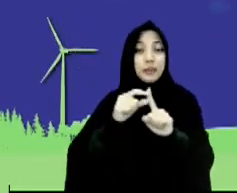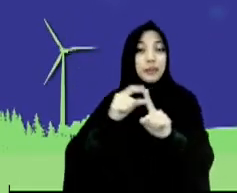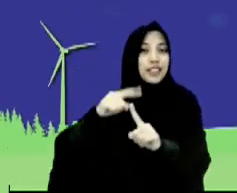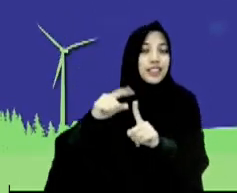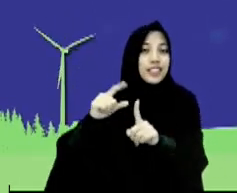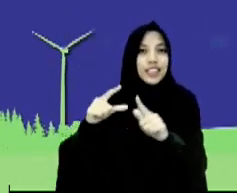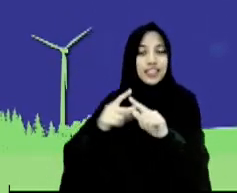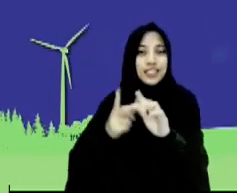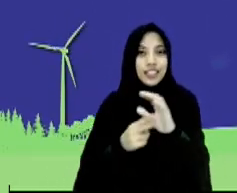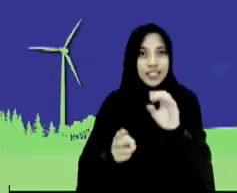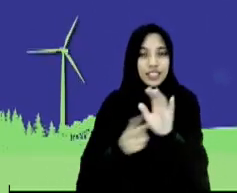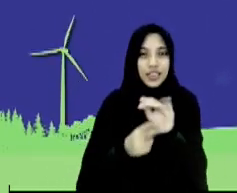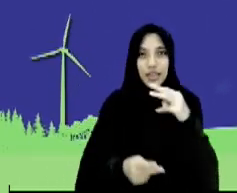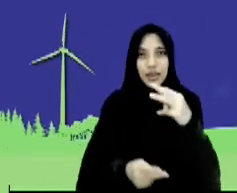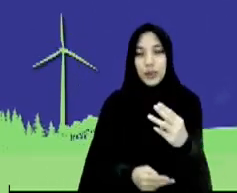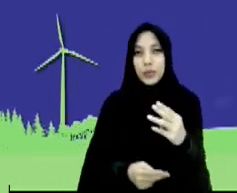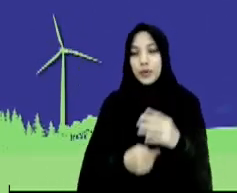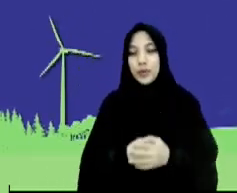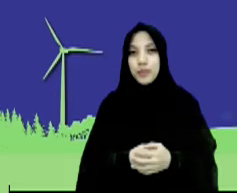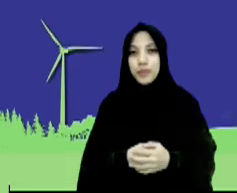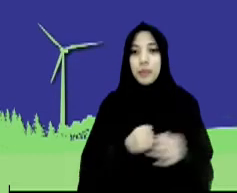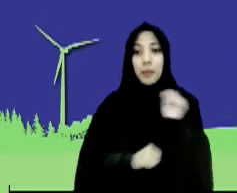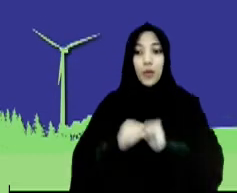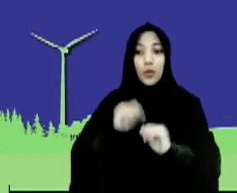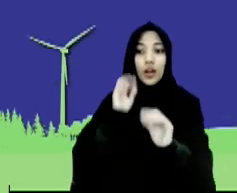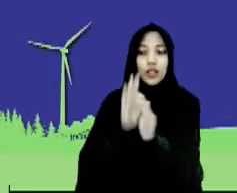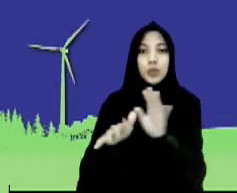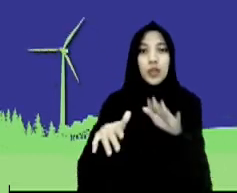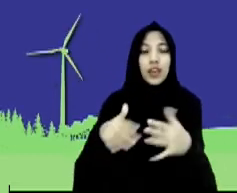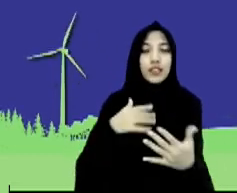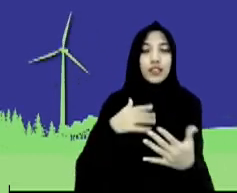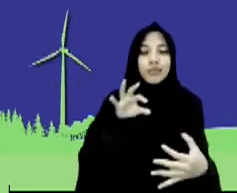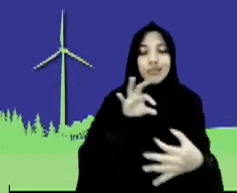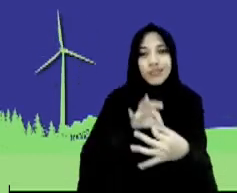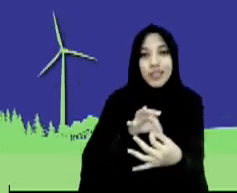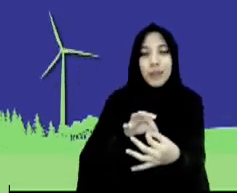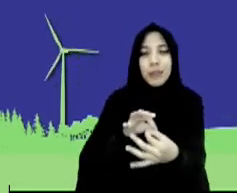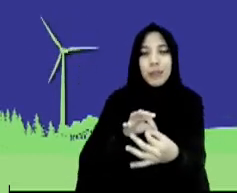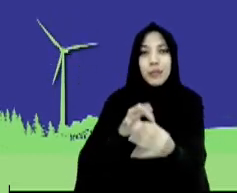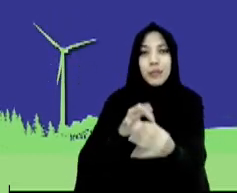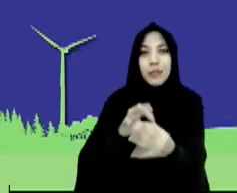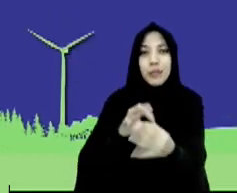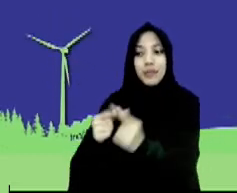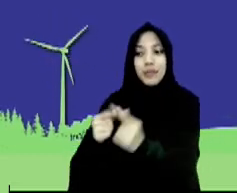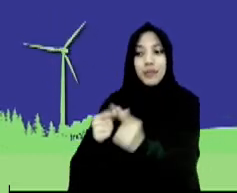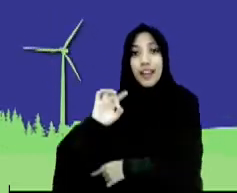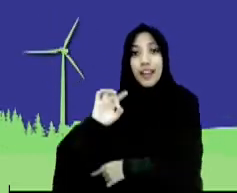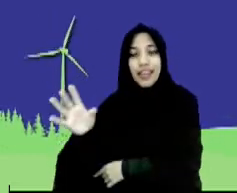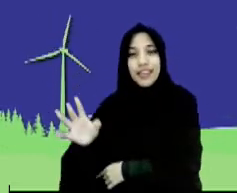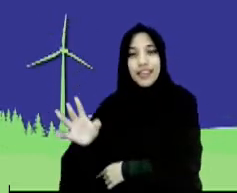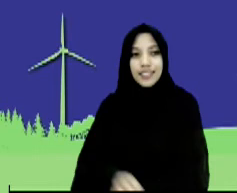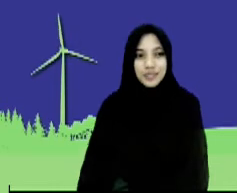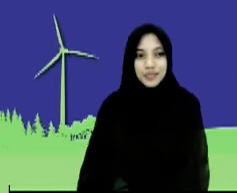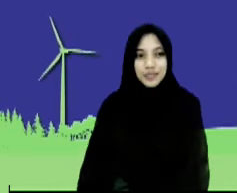maupun melalui ada beberapa melalui ee ee stakeholder lain begitu kira-kira ya ee ee mungkin